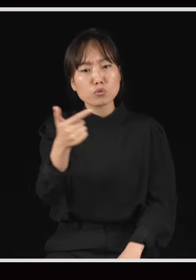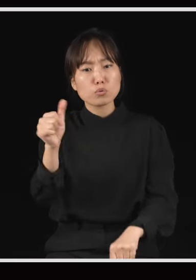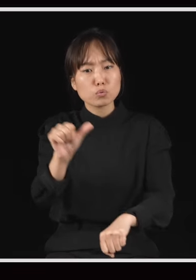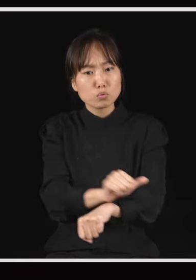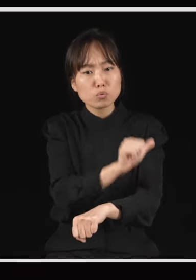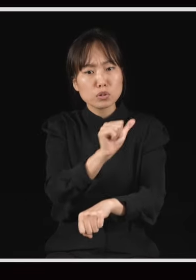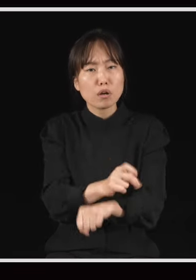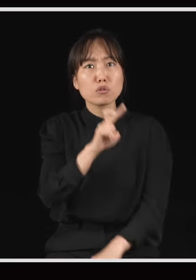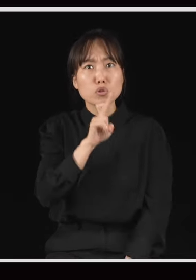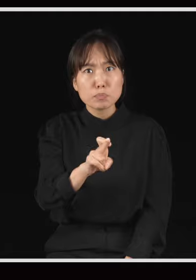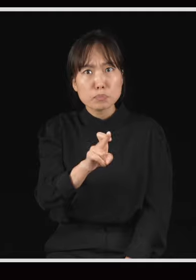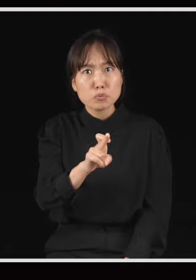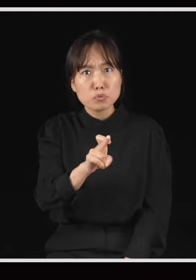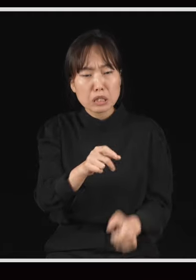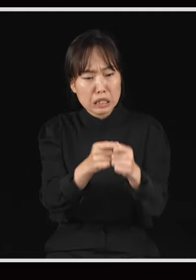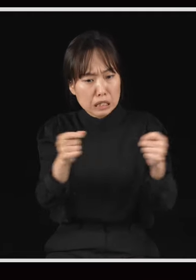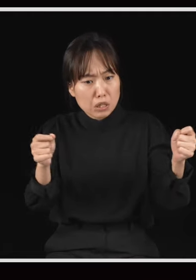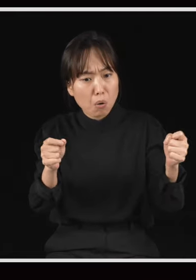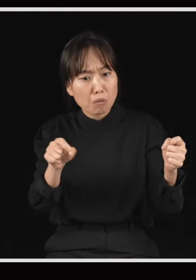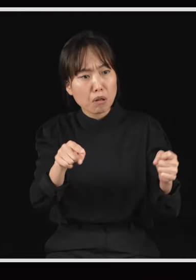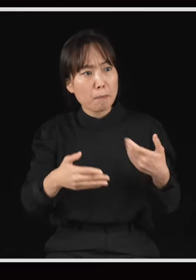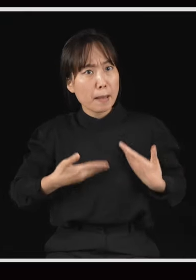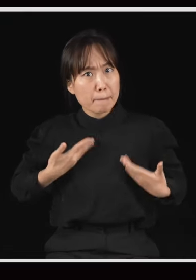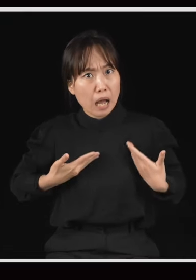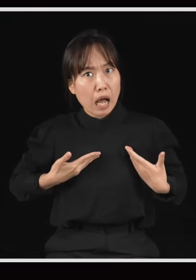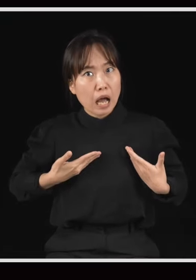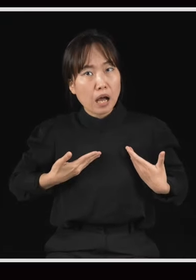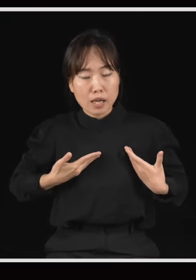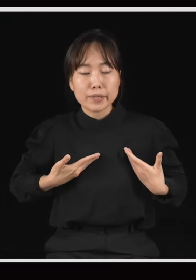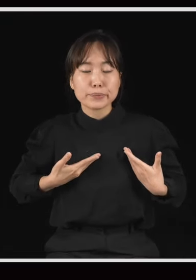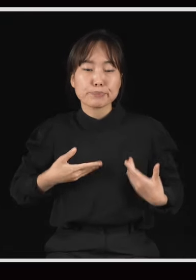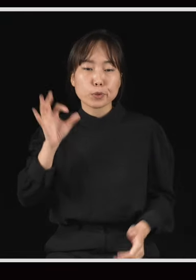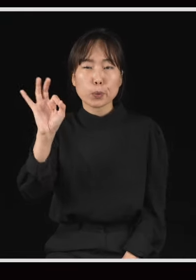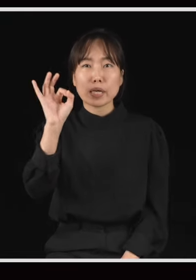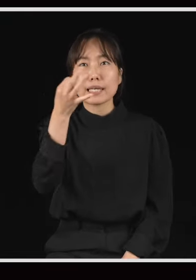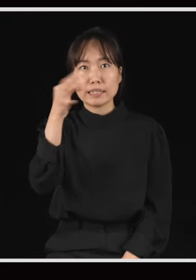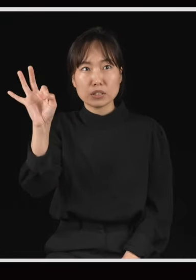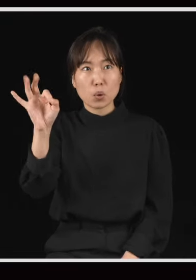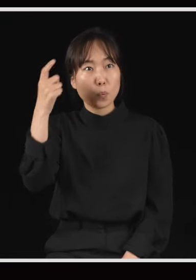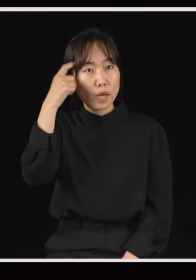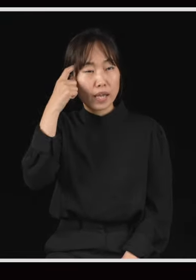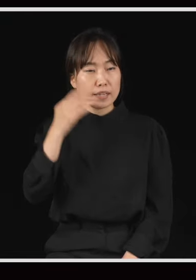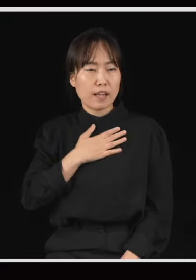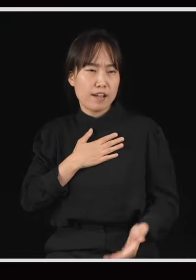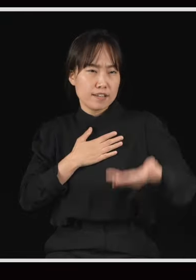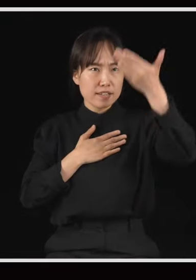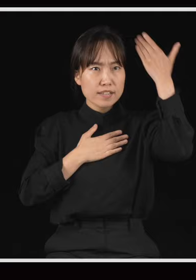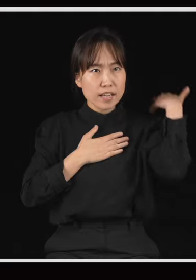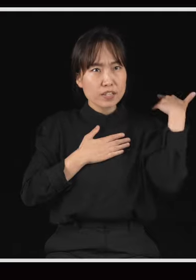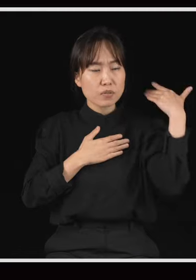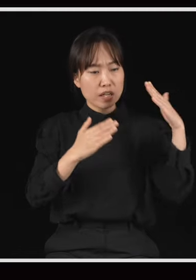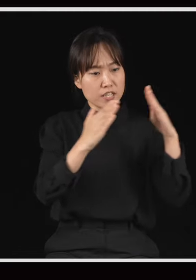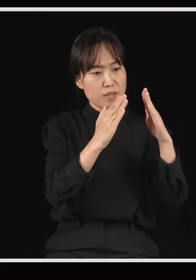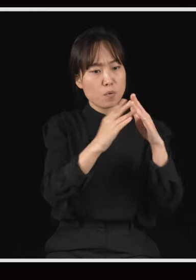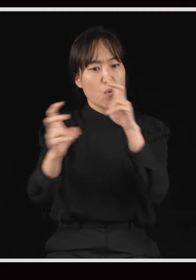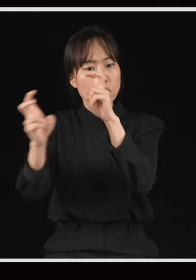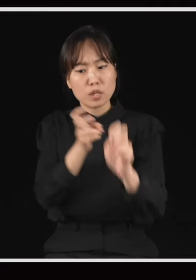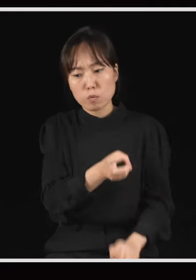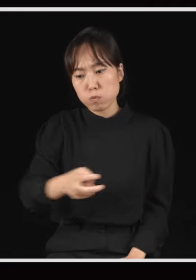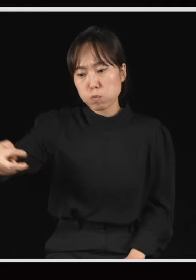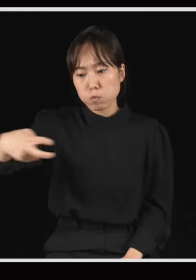5.2시간 쓰는데 잠을 잘 시간이 없을 수도 있습니다. 왜냐하면 제가 예전에 수도권에서 수도권으로